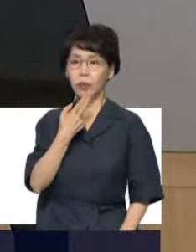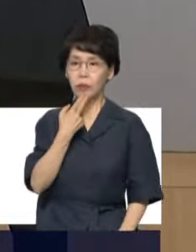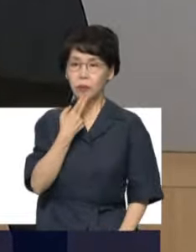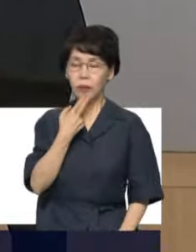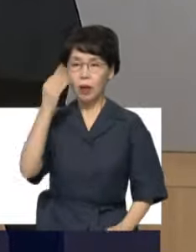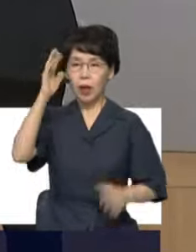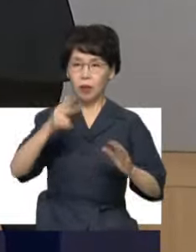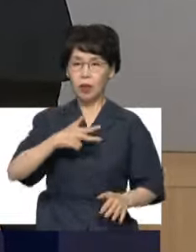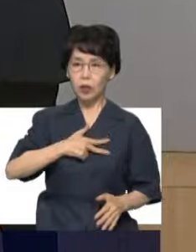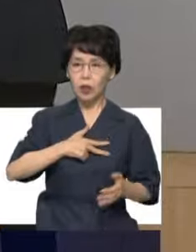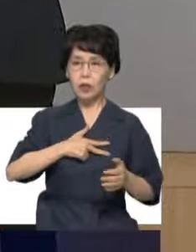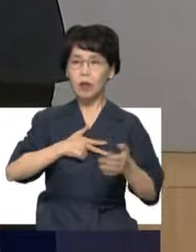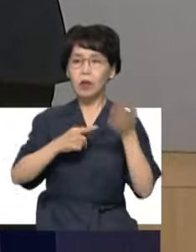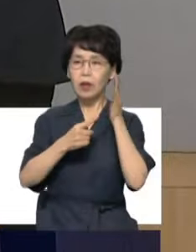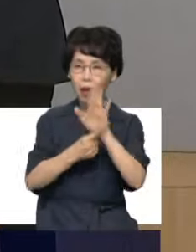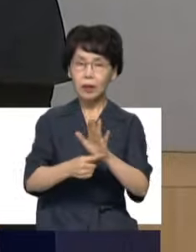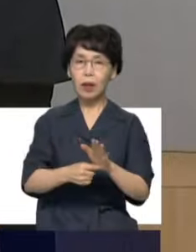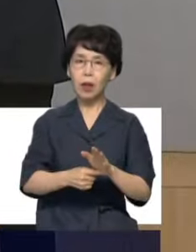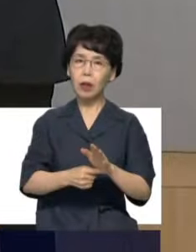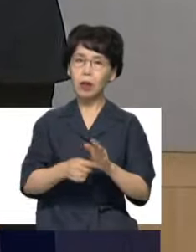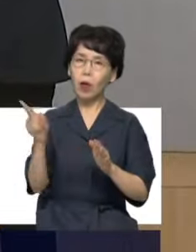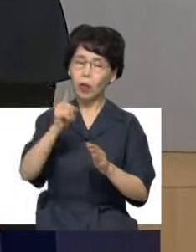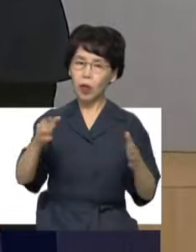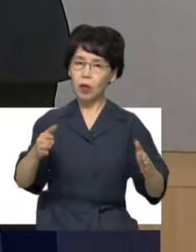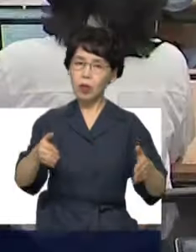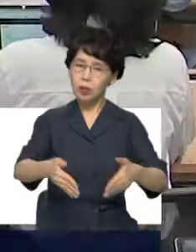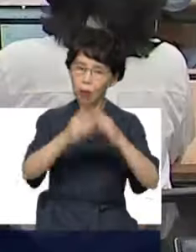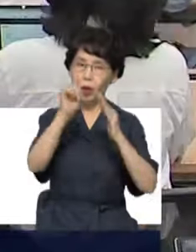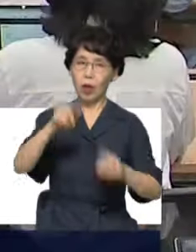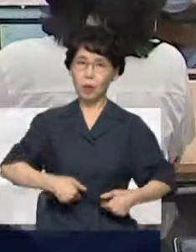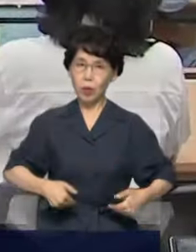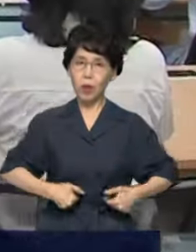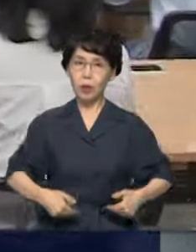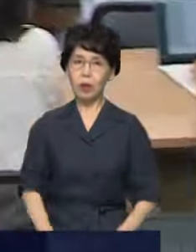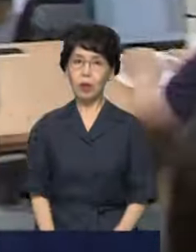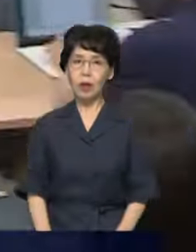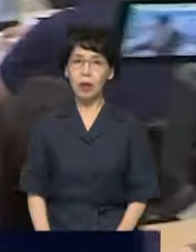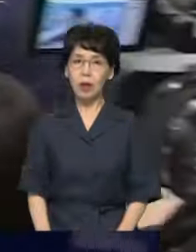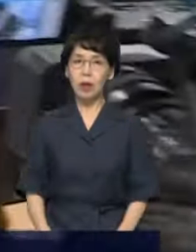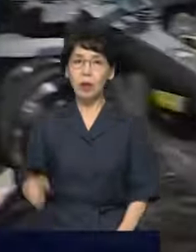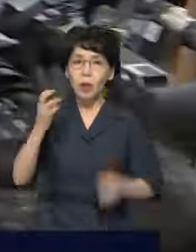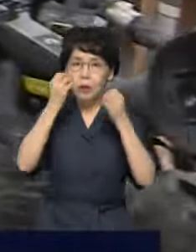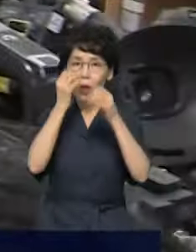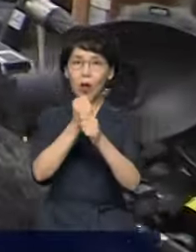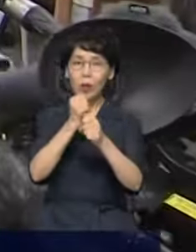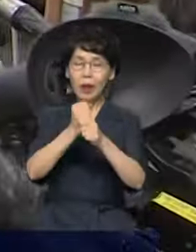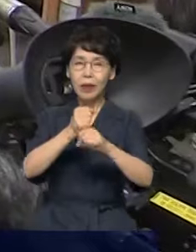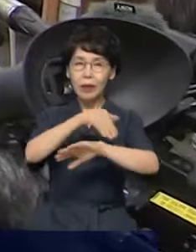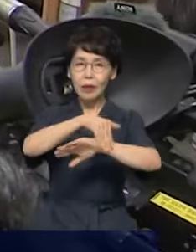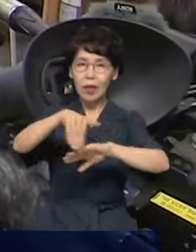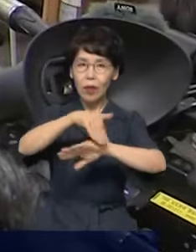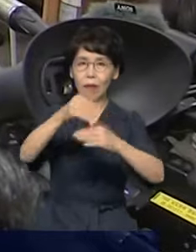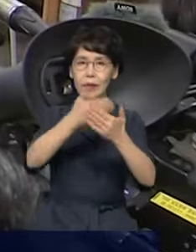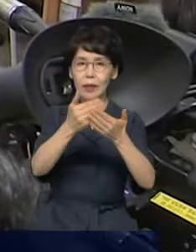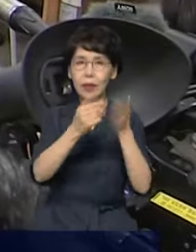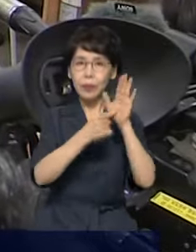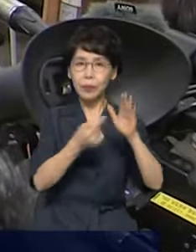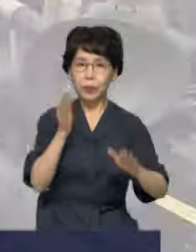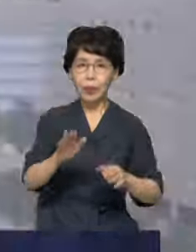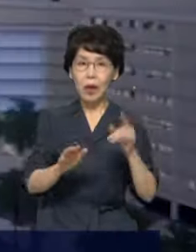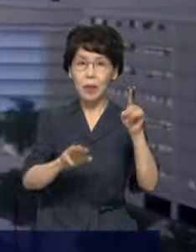정체성을 상징하는 그런 조형물이 하나 필요하겠다. 그러면서 새로 만든 조감도를 공개했는데